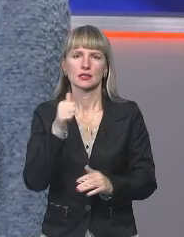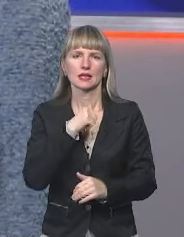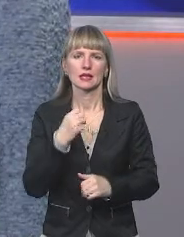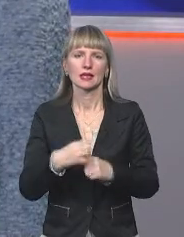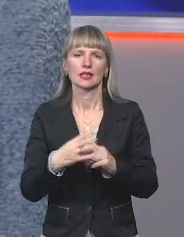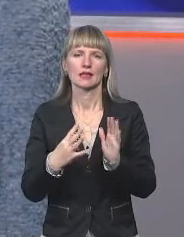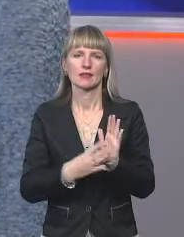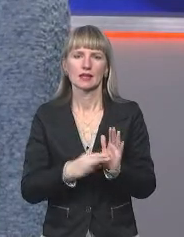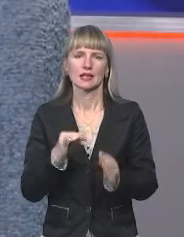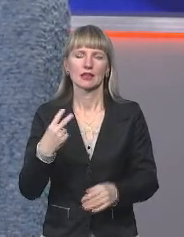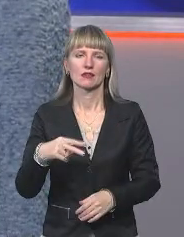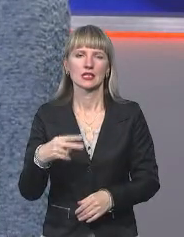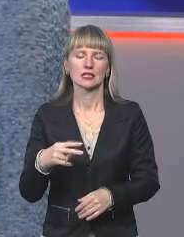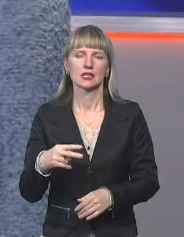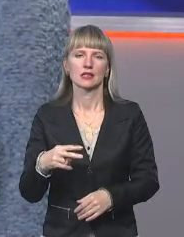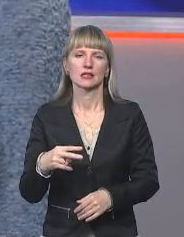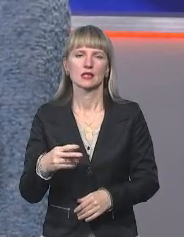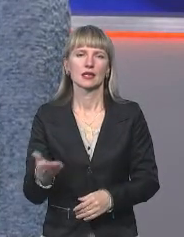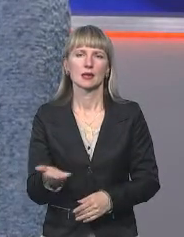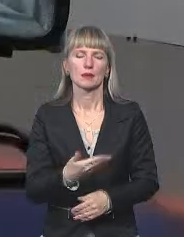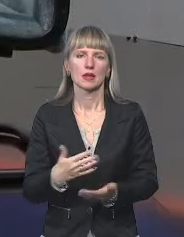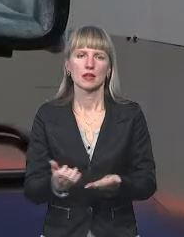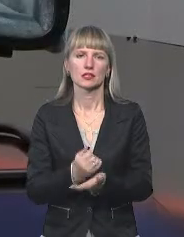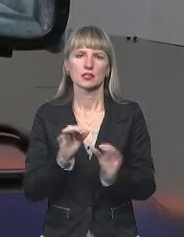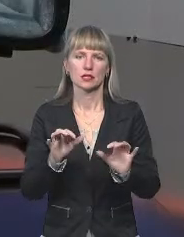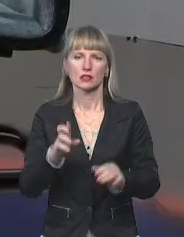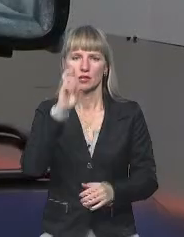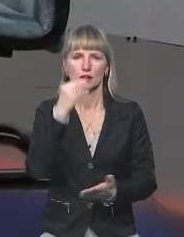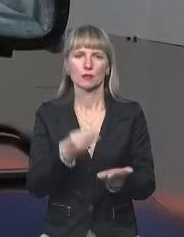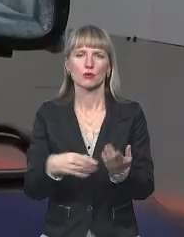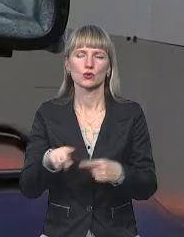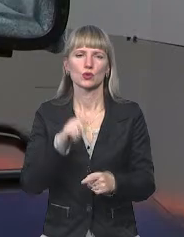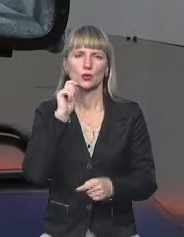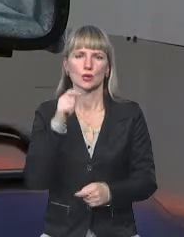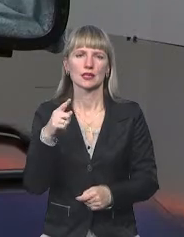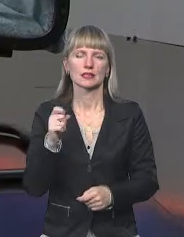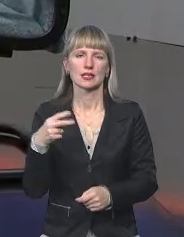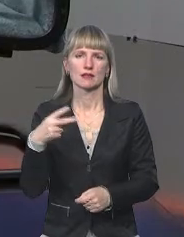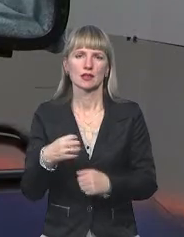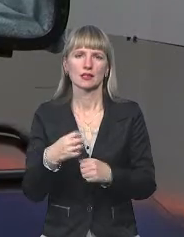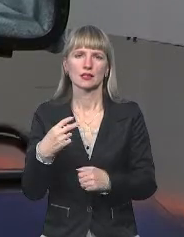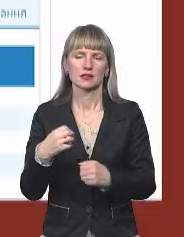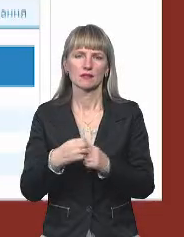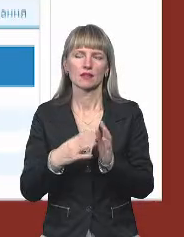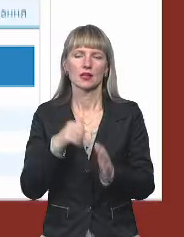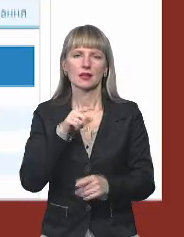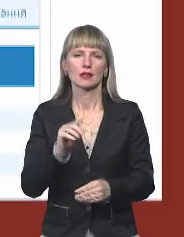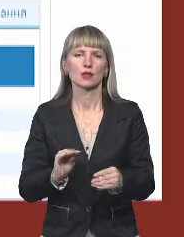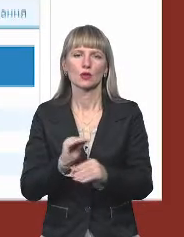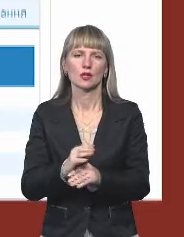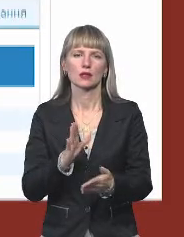19-й рік та 20-й рік, от ми знайшли проєкт закону про державний бюджет України на 2020 рік, і у додатках